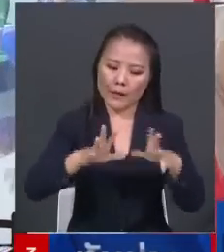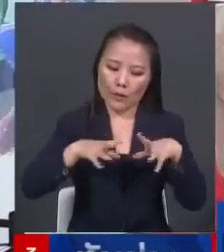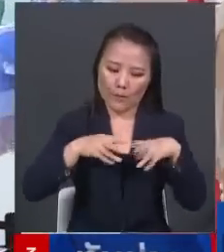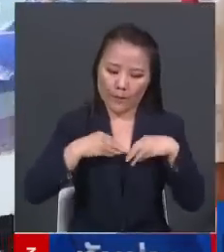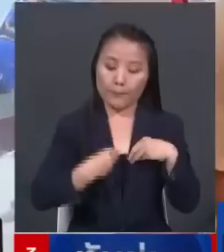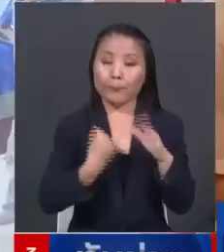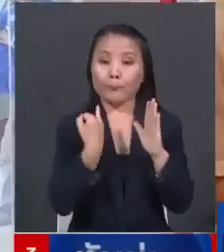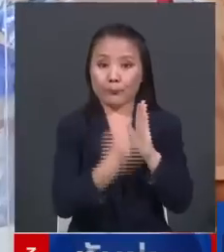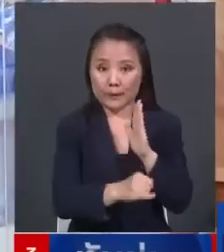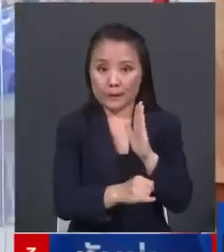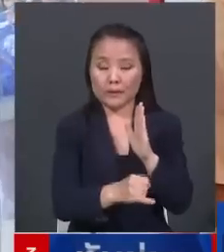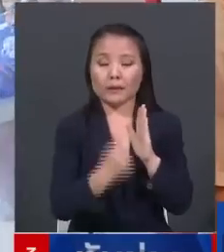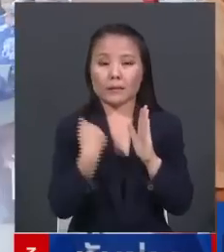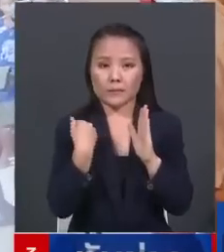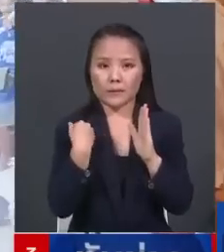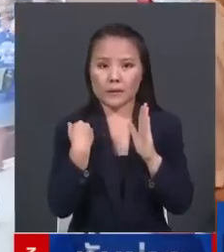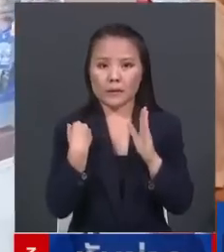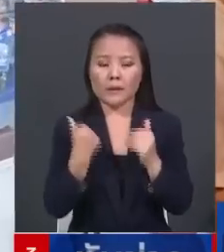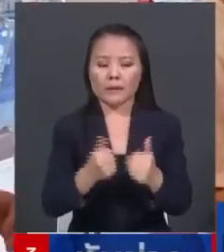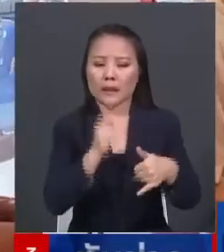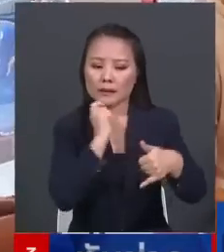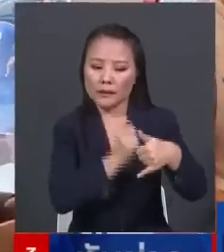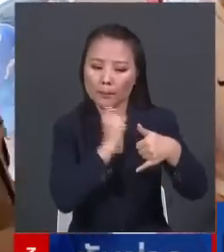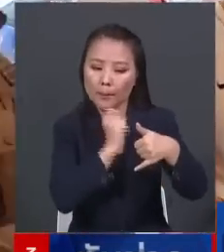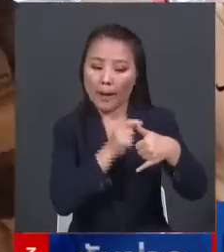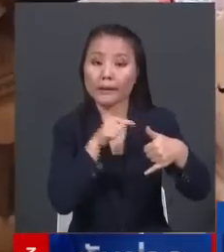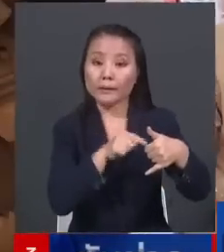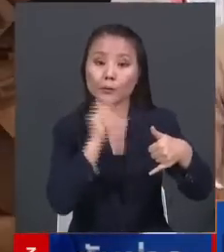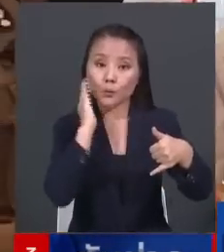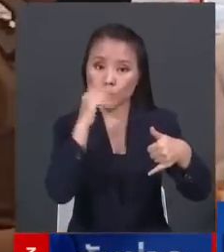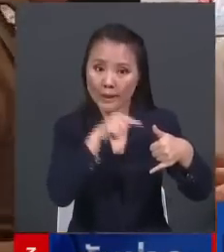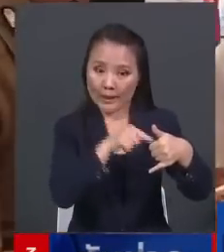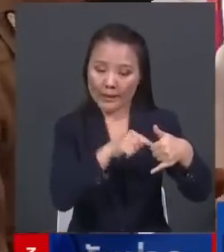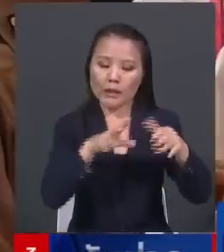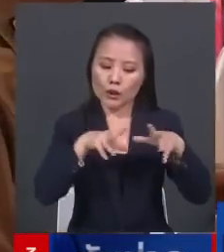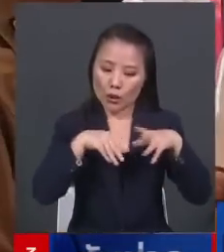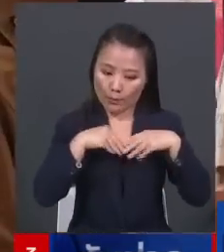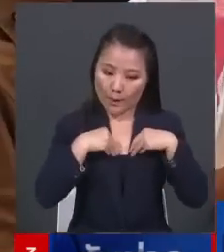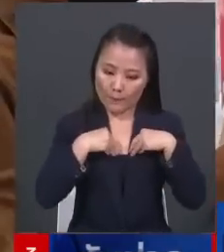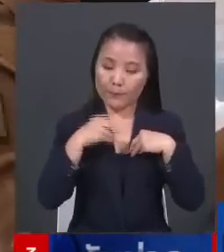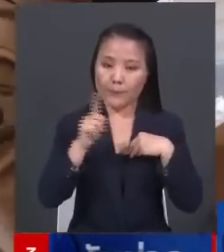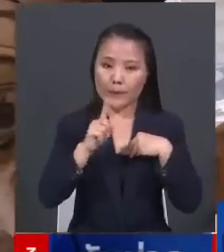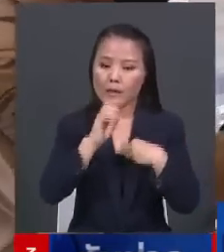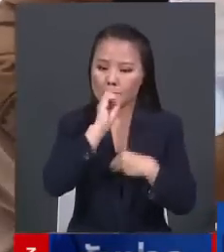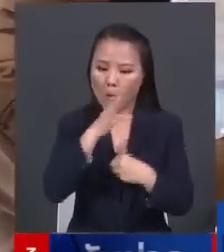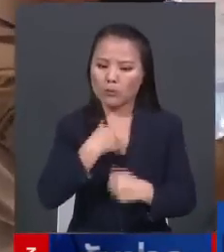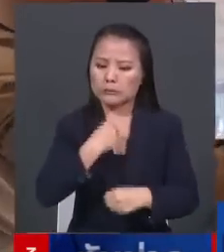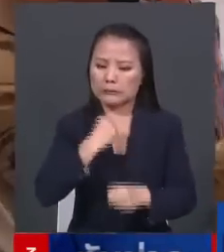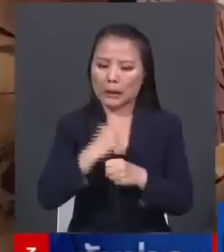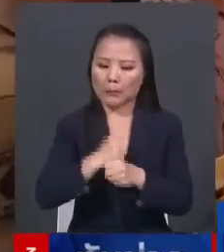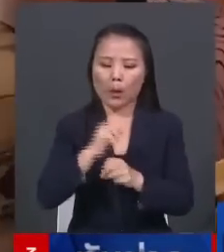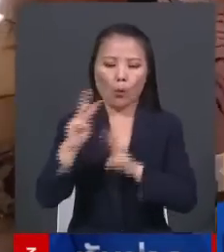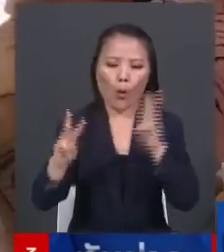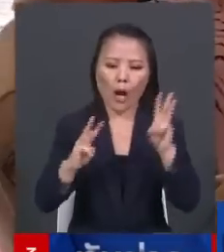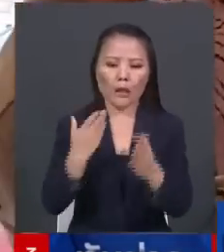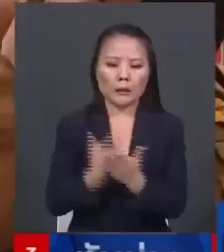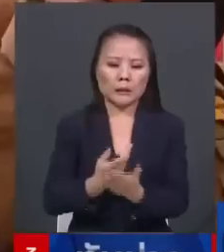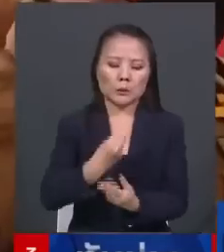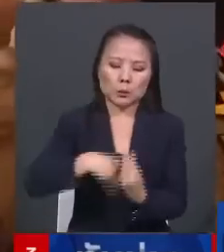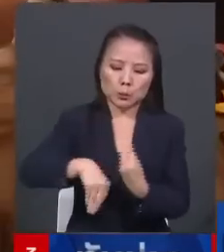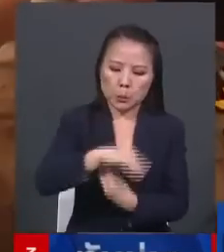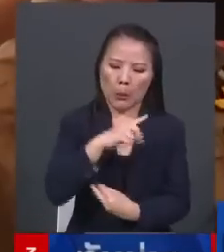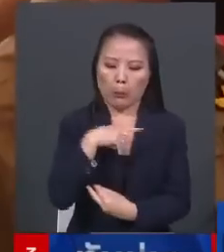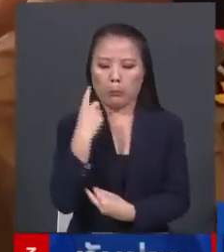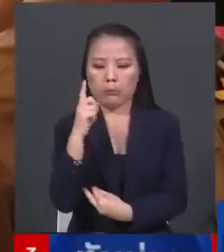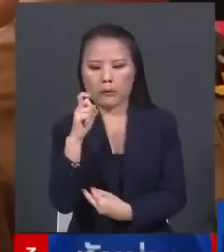ในที่เกิดเหตุด้วยจากการสอบสวนนายวสันต์ผู้ต้องหาให้การรับสารภาพค่ะบอกว่าตกงานไม่มีเงินใช้จ่ายแล้วก็ไ